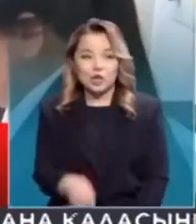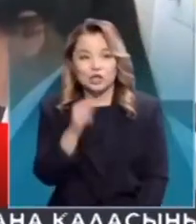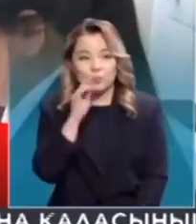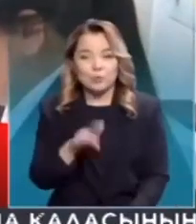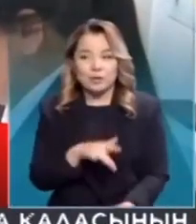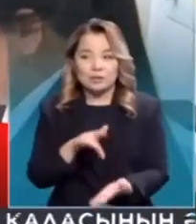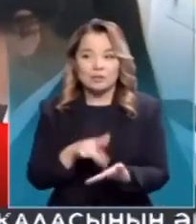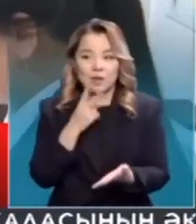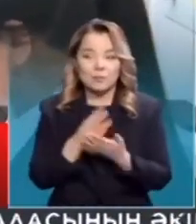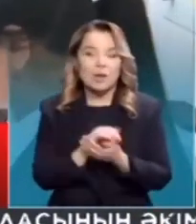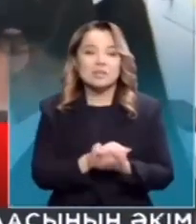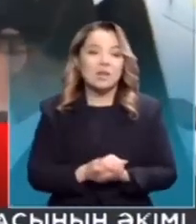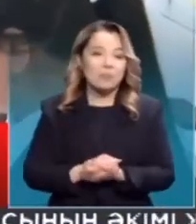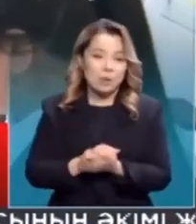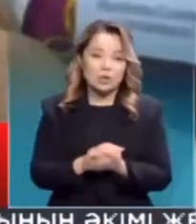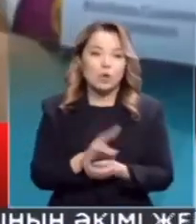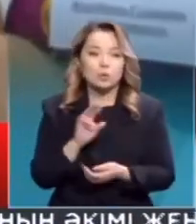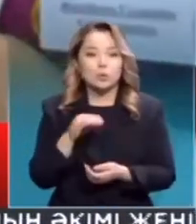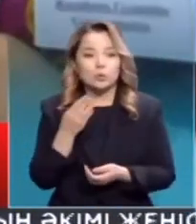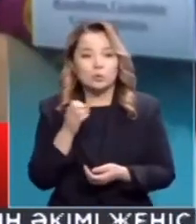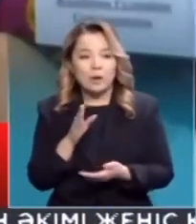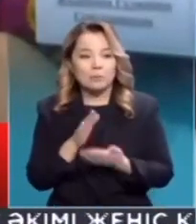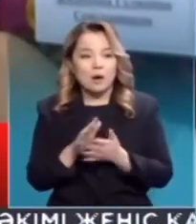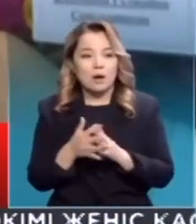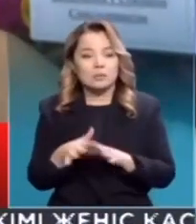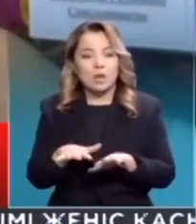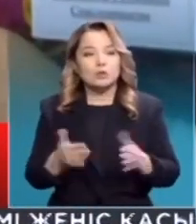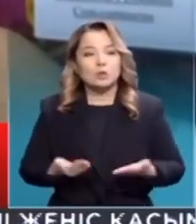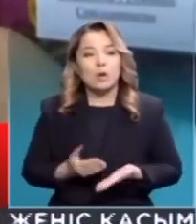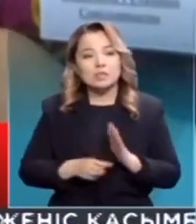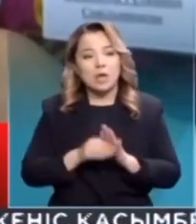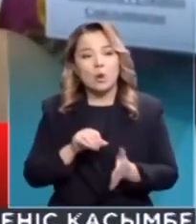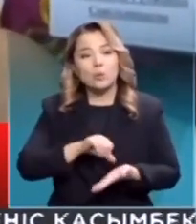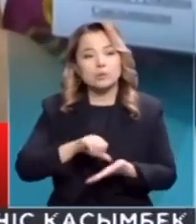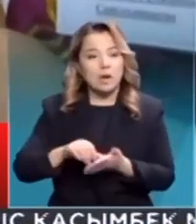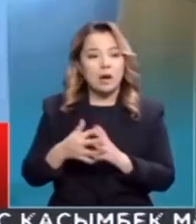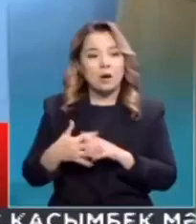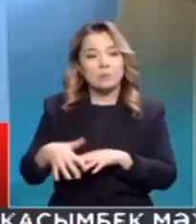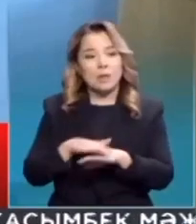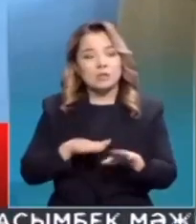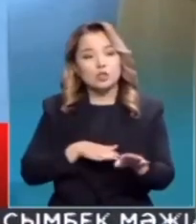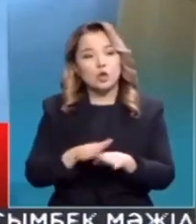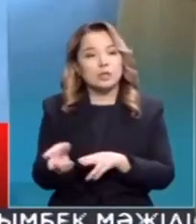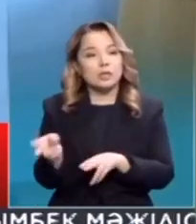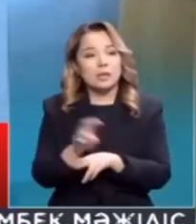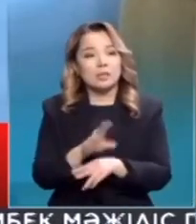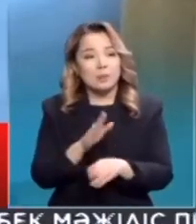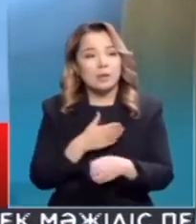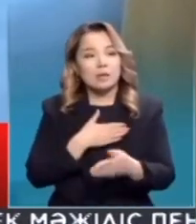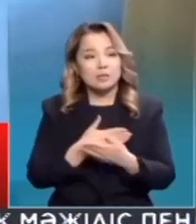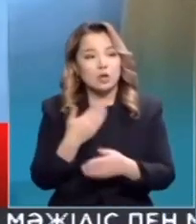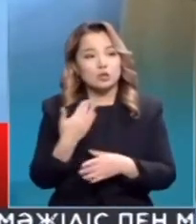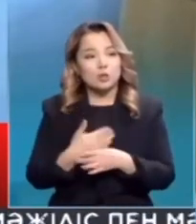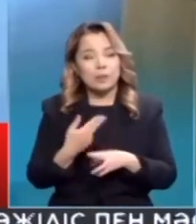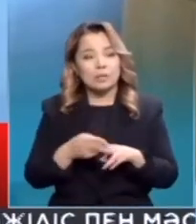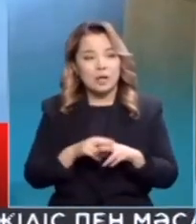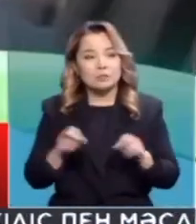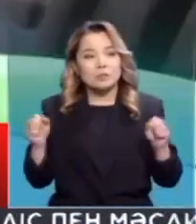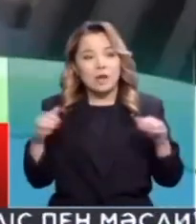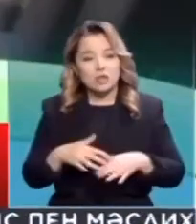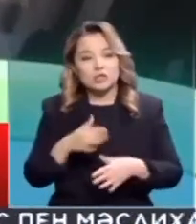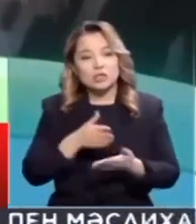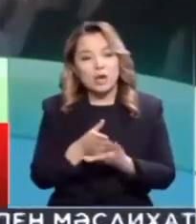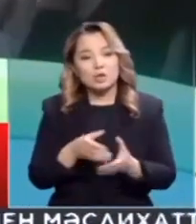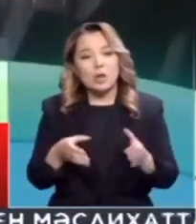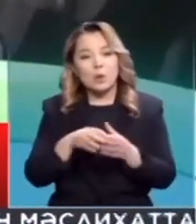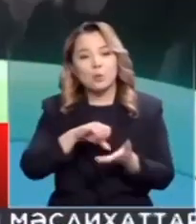Шымкенттегі Ынтымақ және Нұршуақ шағын аудандарының тұрғындары бүгін сайлау учаскесіне ауыл аймағымен түгел келді. Барлық іске жұмыла кірісетін жұртшылық саяси